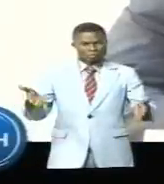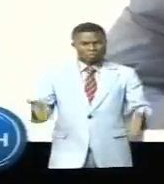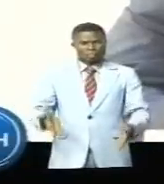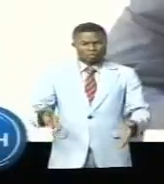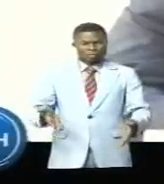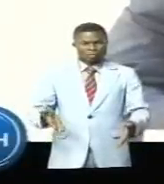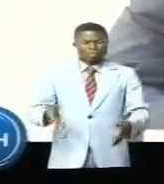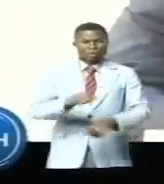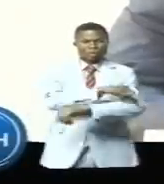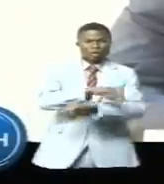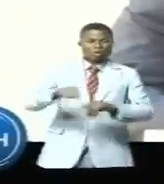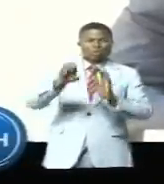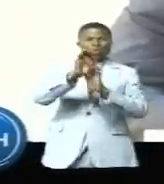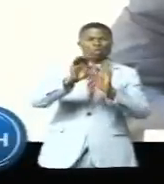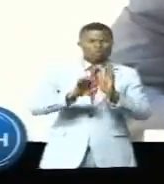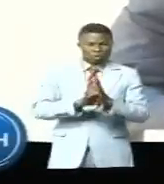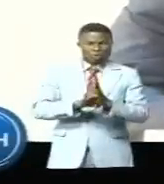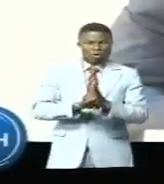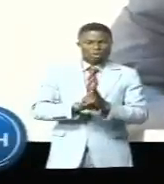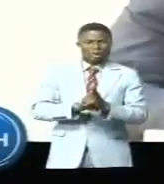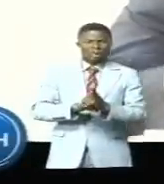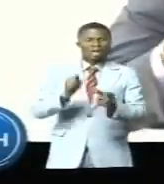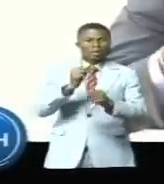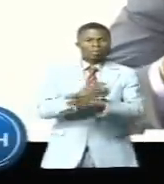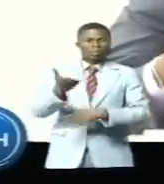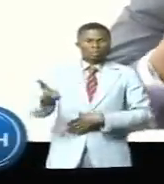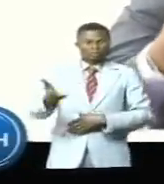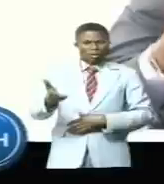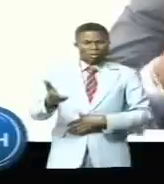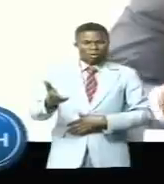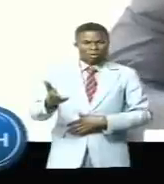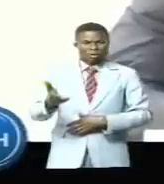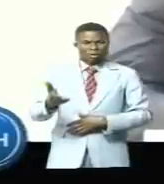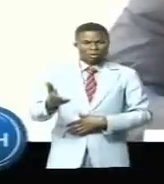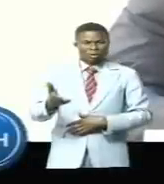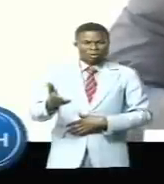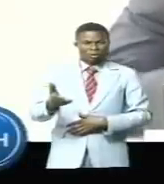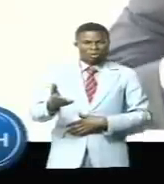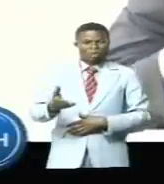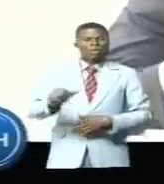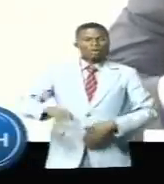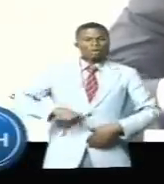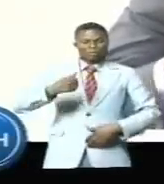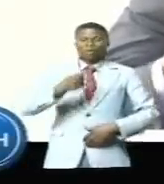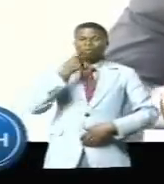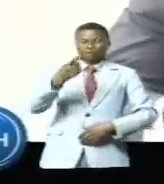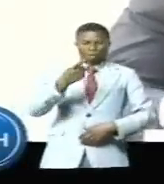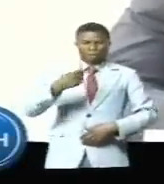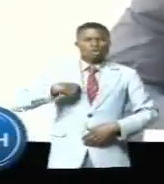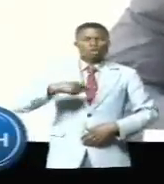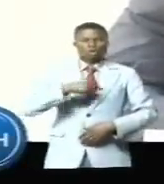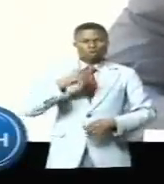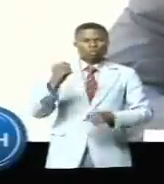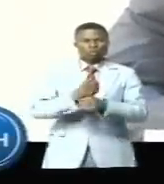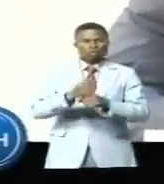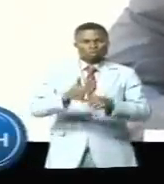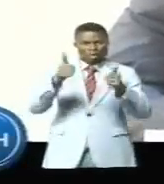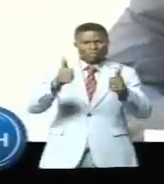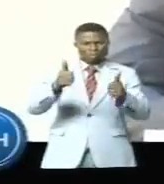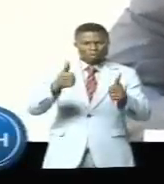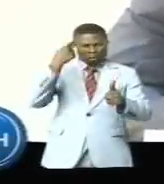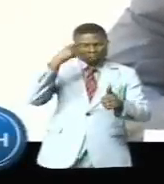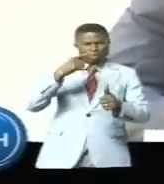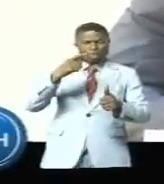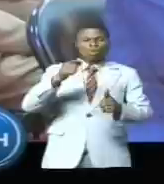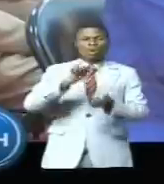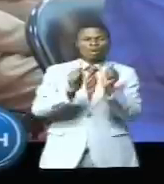la Cour constitutionnelle, nous aurons la fierté de dire que nous avons impacté positivement sur la vie politique de